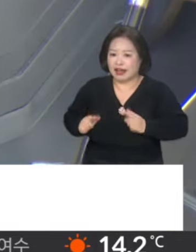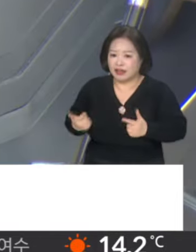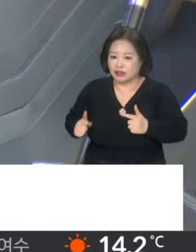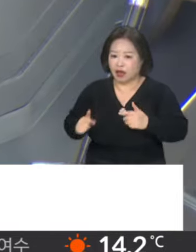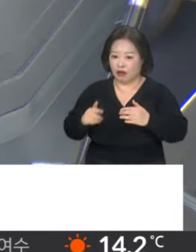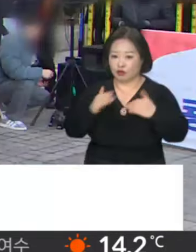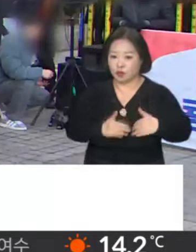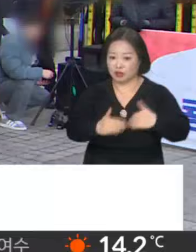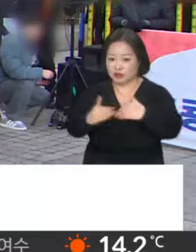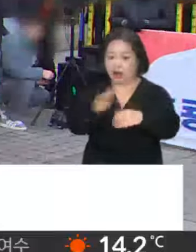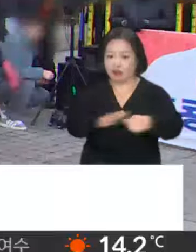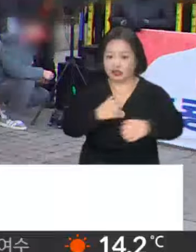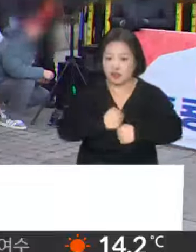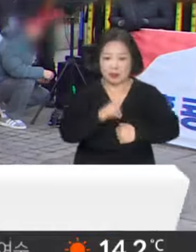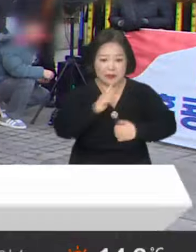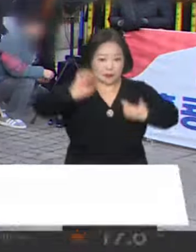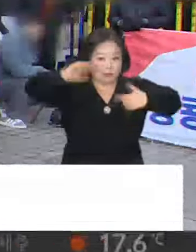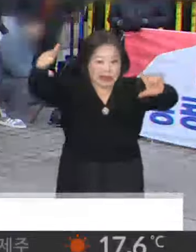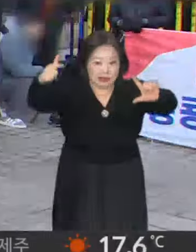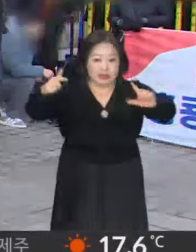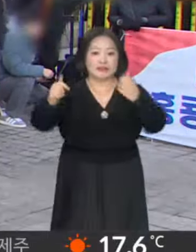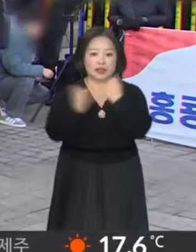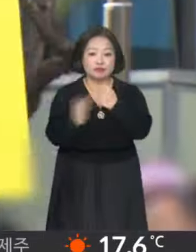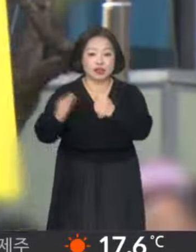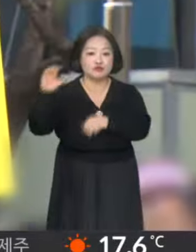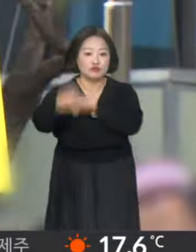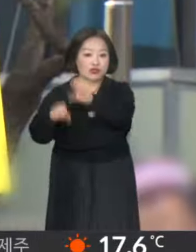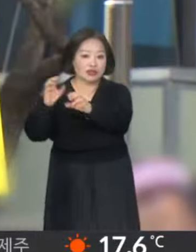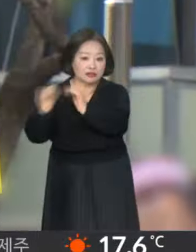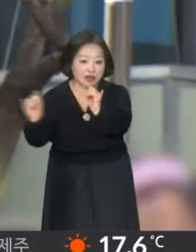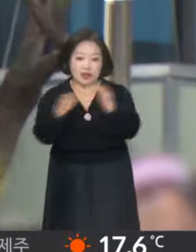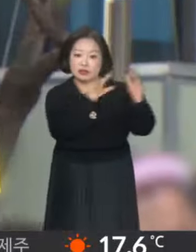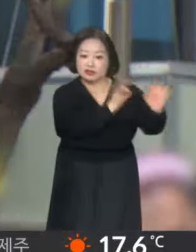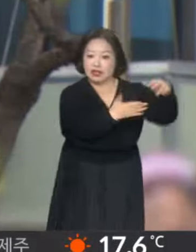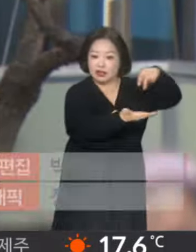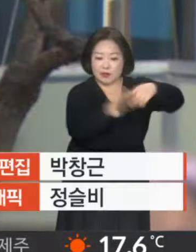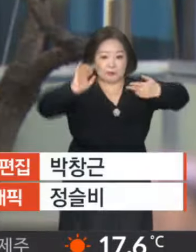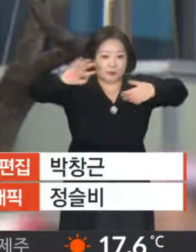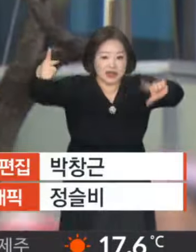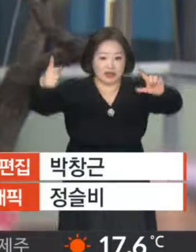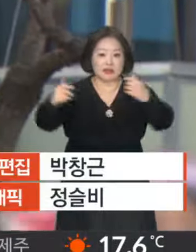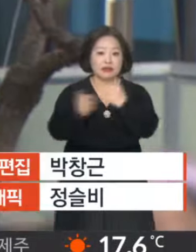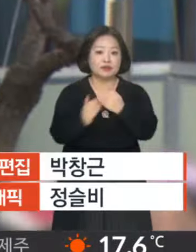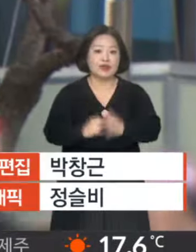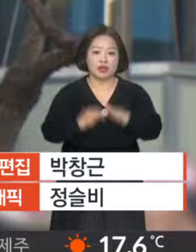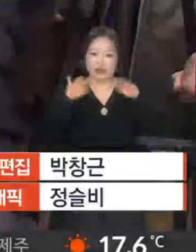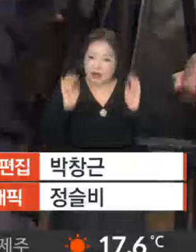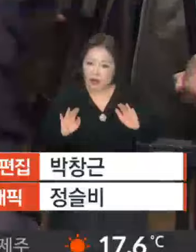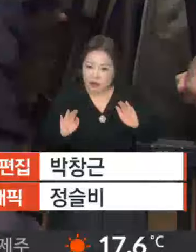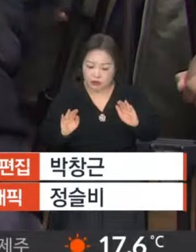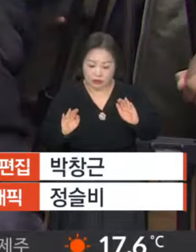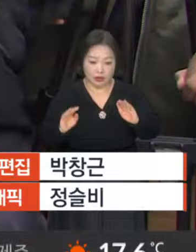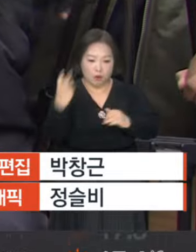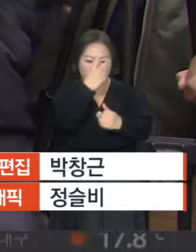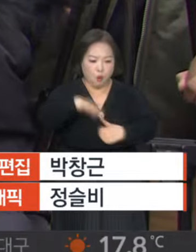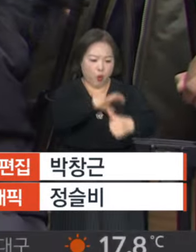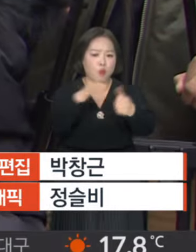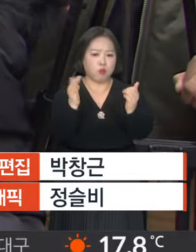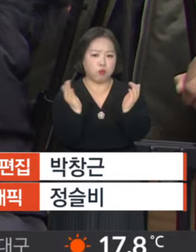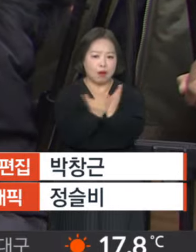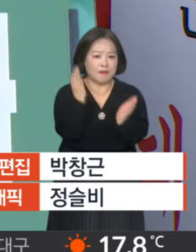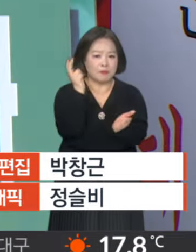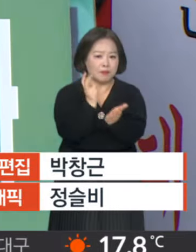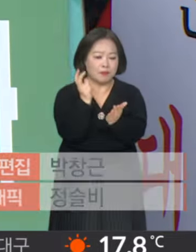잘 지켜왔다 투자자들은 은행의 투자자 보호제도가 금융 소비자 보호법 취지에 맞지 않게 운용됐다